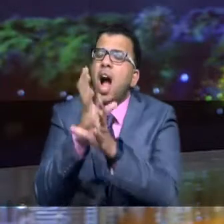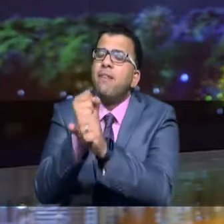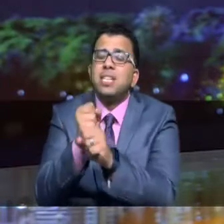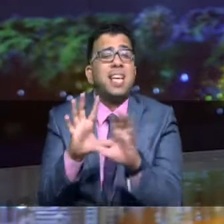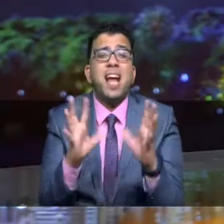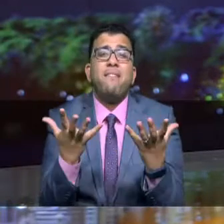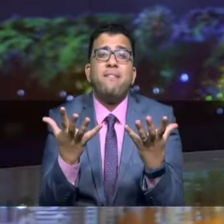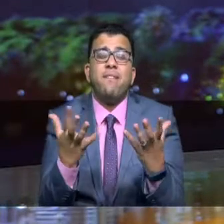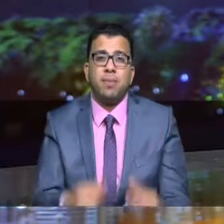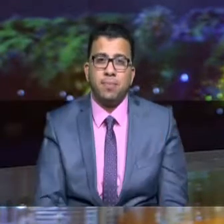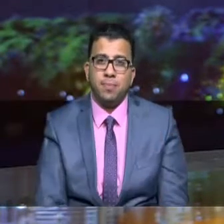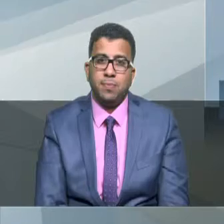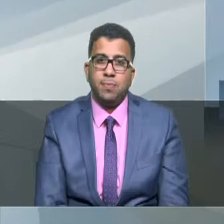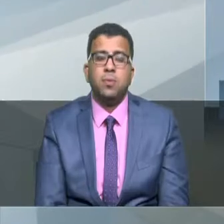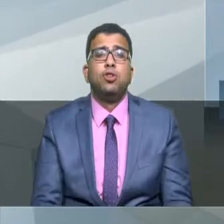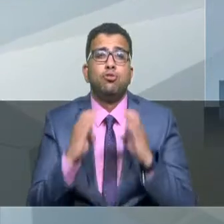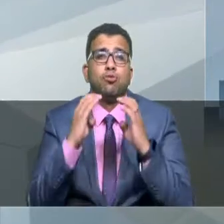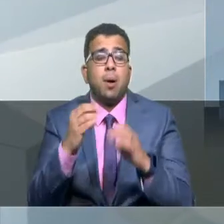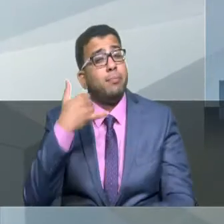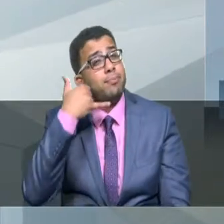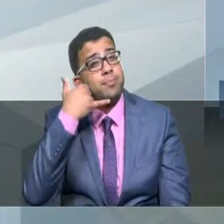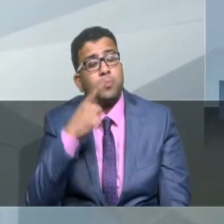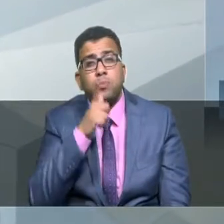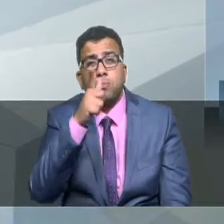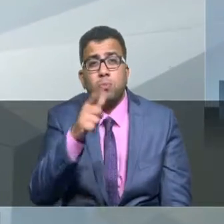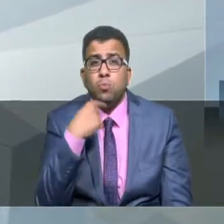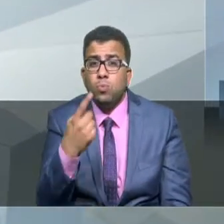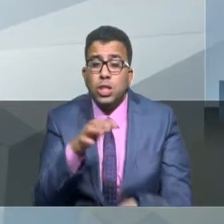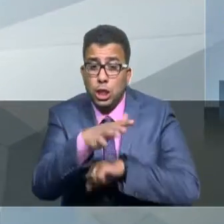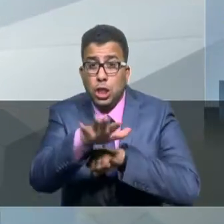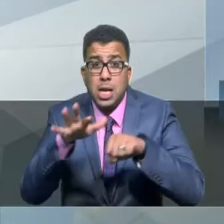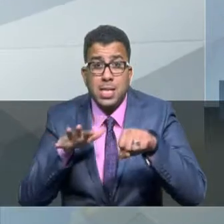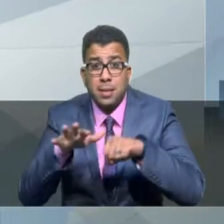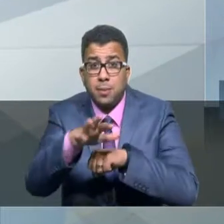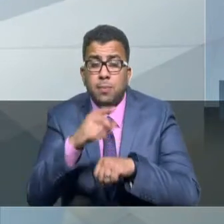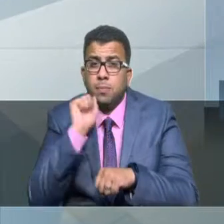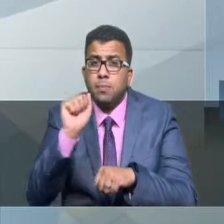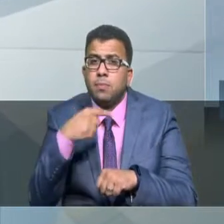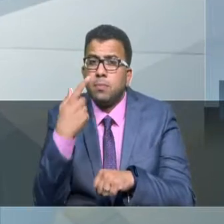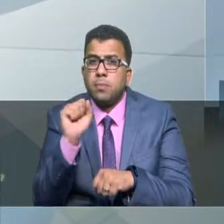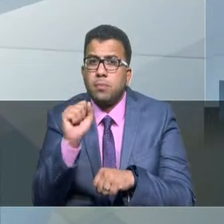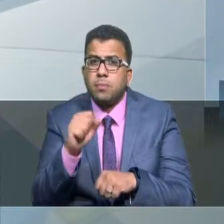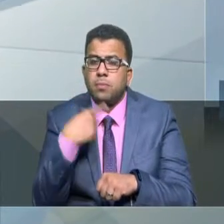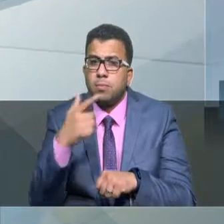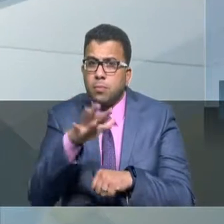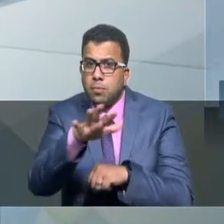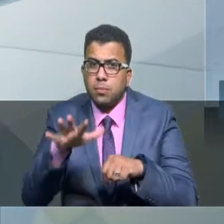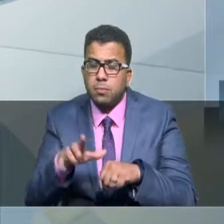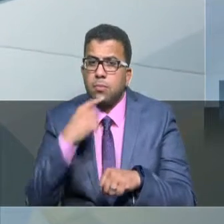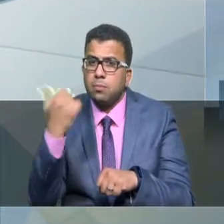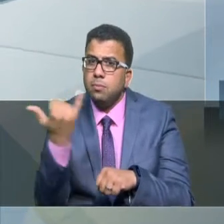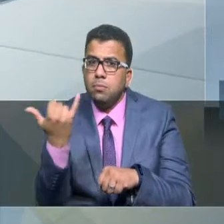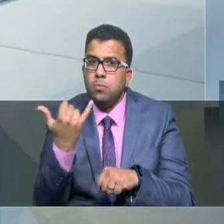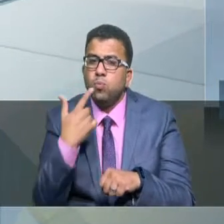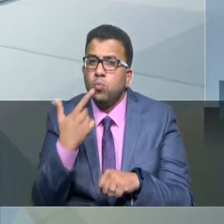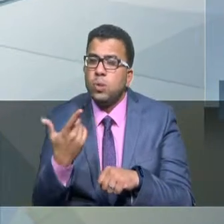عليها؟ الجزيرة متنوعة في التنوع الحيوي، مثل ما ذكرت لك فيها حيد مرجاني يعتبر